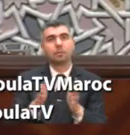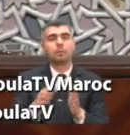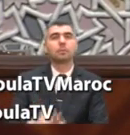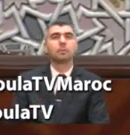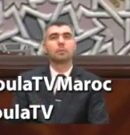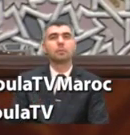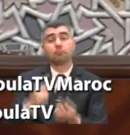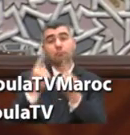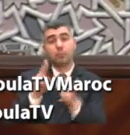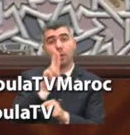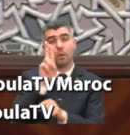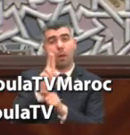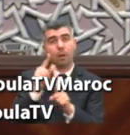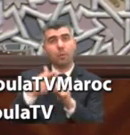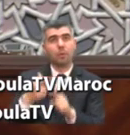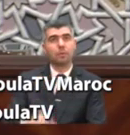آخر؟